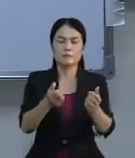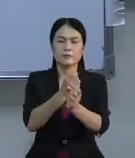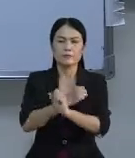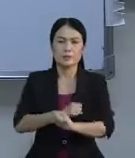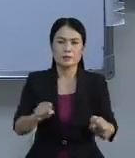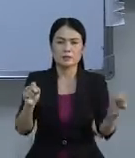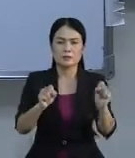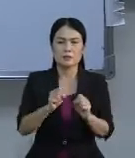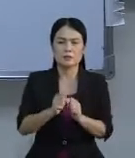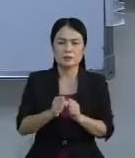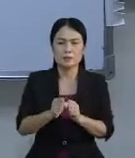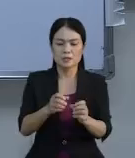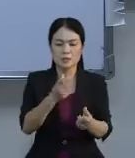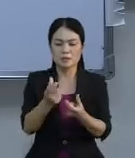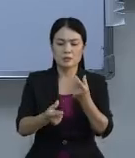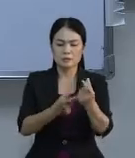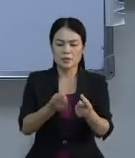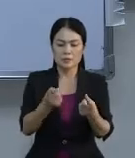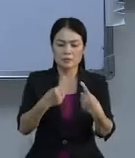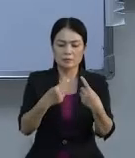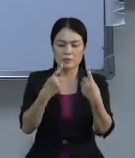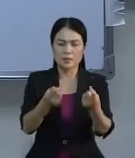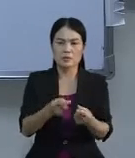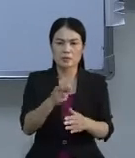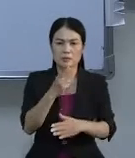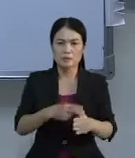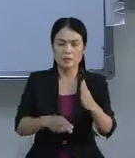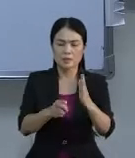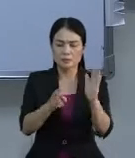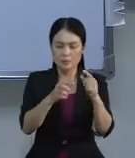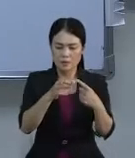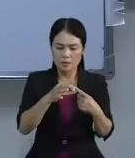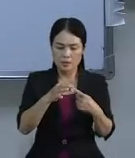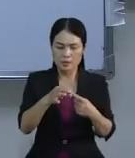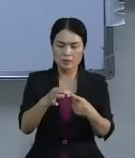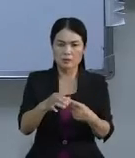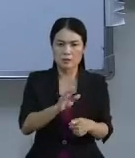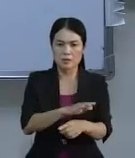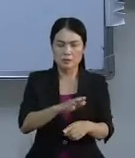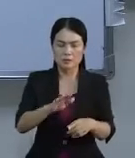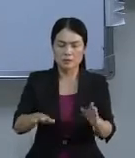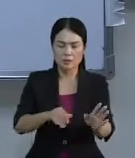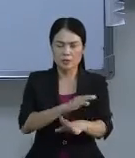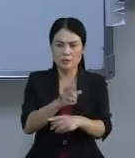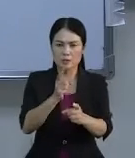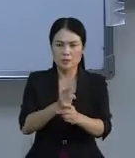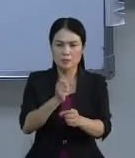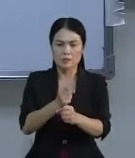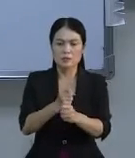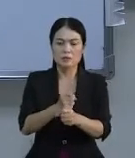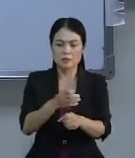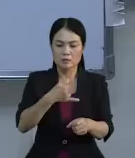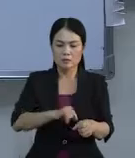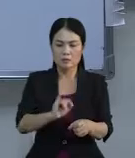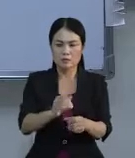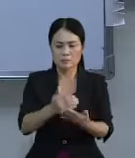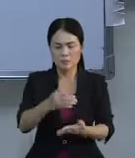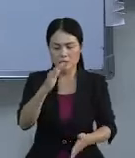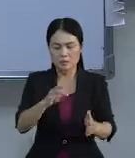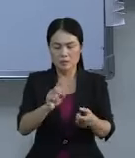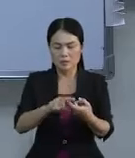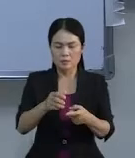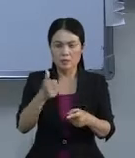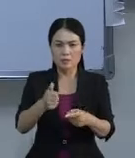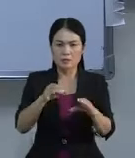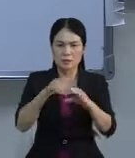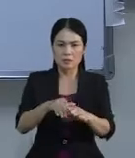ភាពក្នុងការធ្វើដំណើរទៅវិញទៅមកហើយអ្វីដែលកាន់តែពិសេសនោះគឺបងប្អូនទាំងអស់គ្នាត្រូវធ្វើជាកូនល្អសិស្សល្អនិងមិត្តល្អ